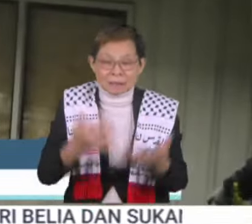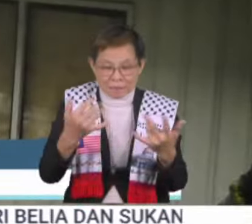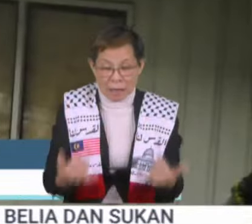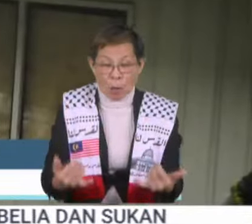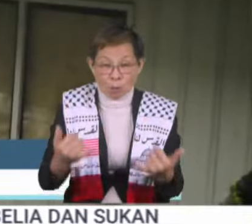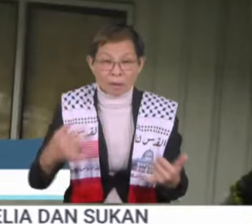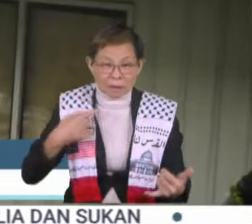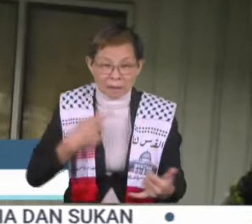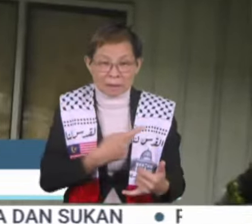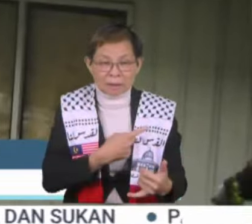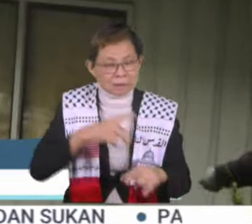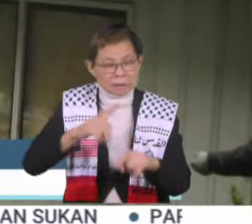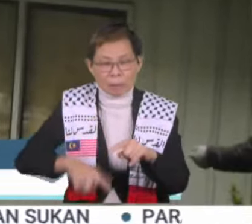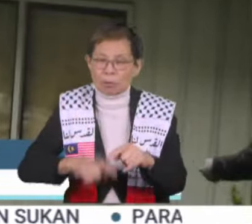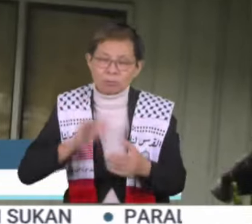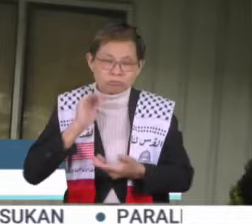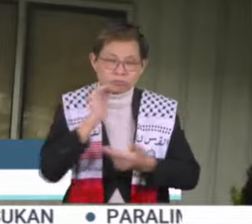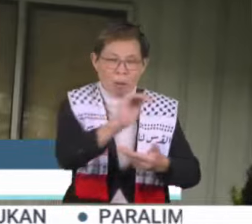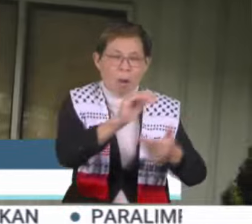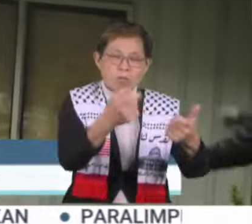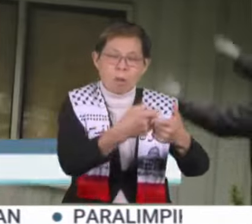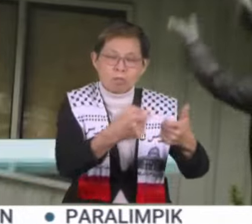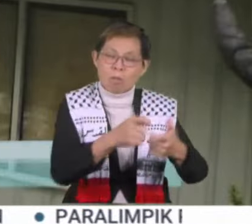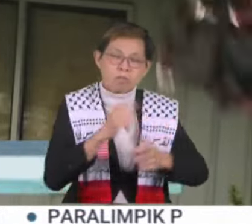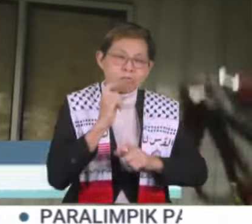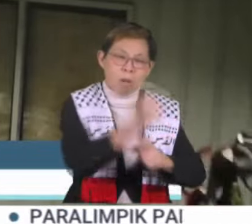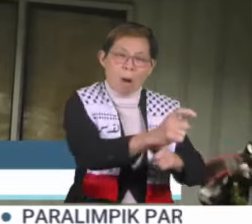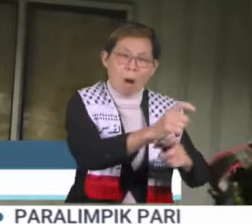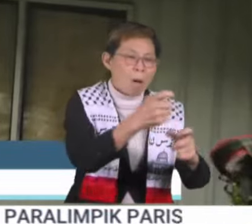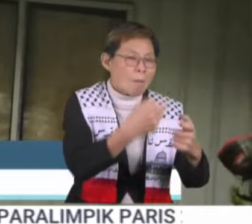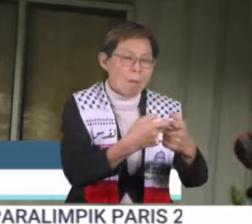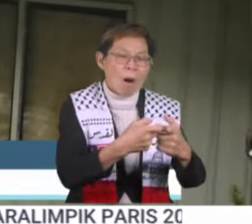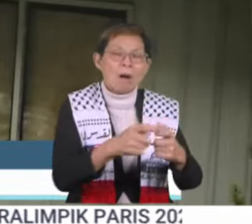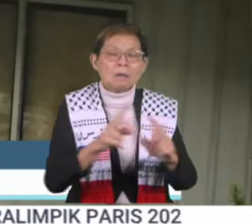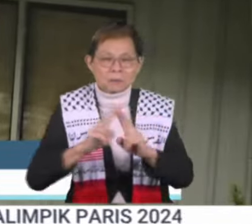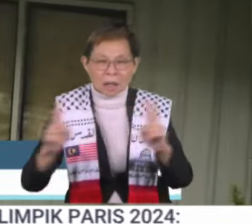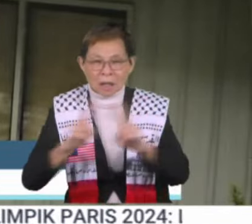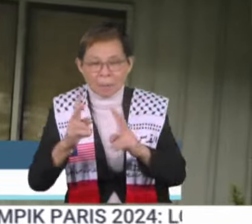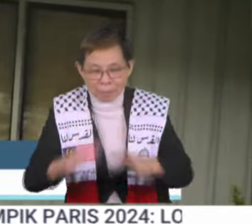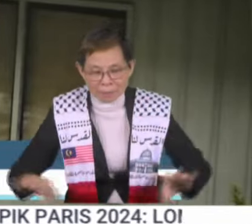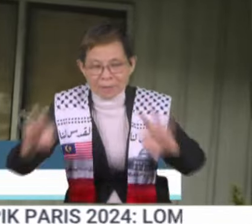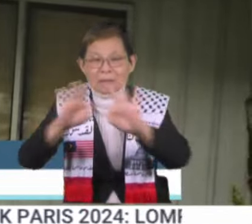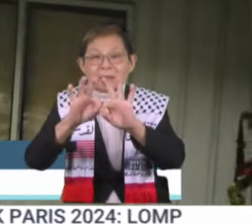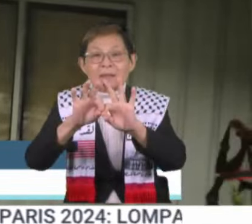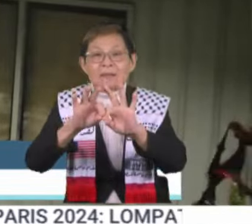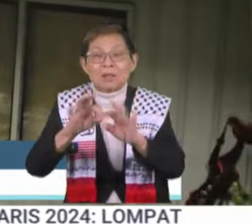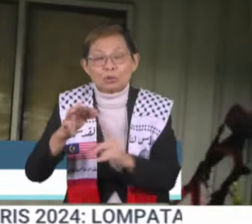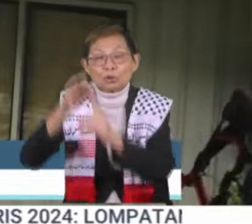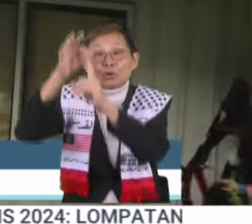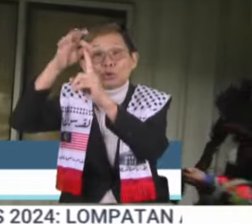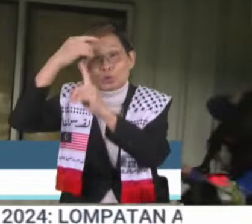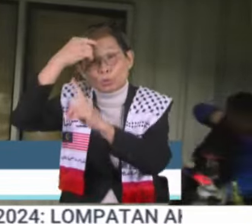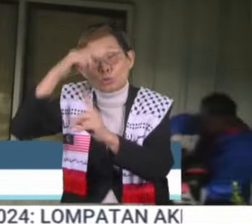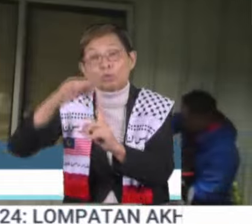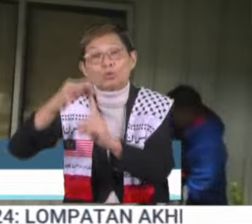ini kita tidak dapat membekalkan bekalan elektrik lah. So dia sangat berguna khusus